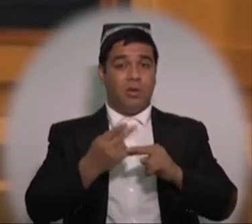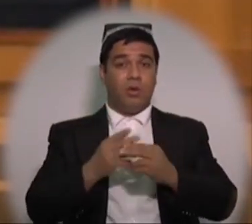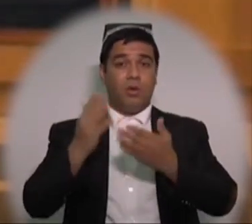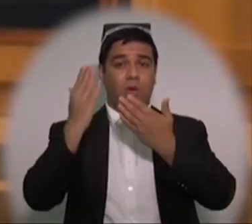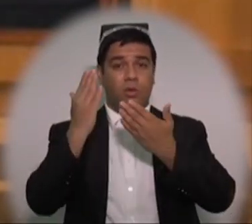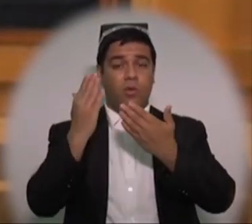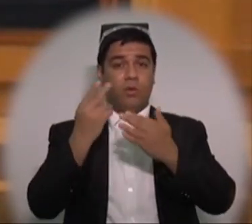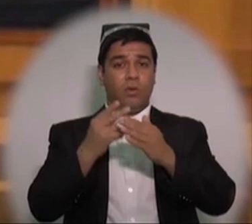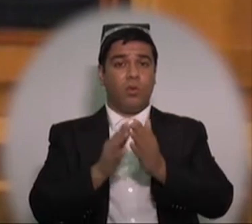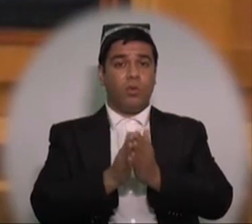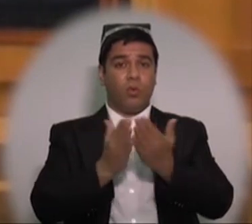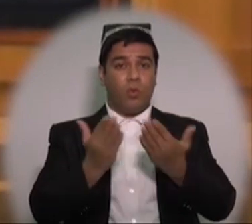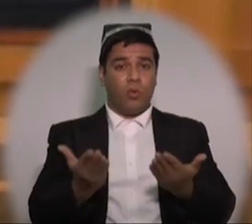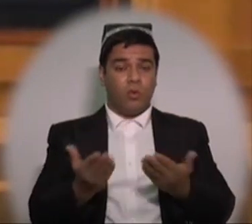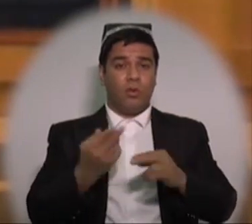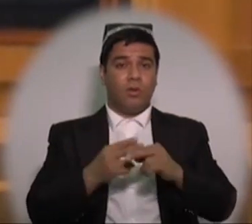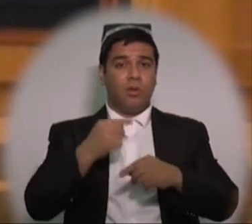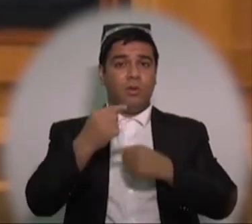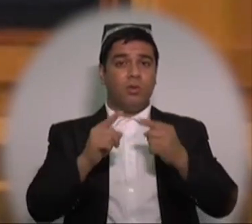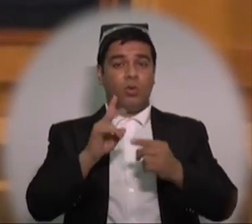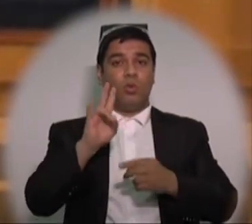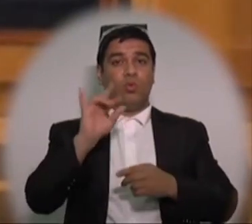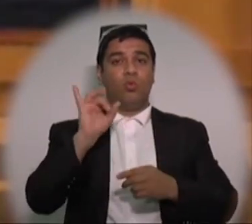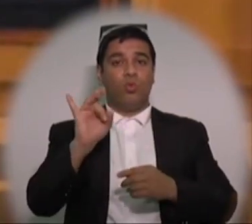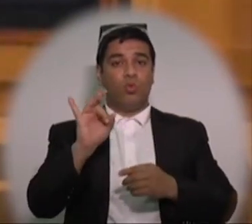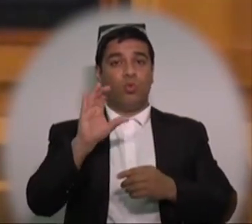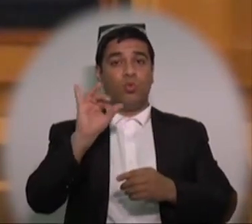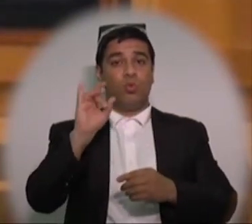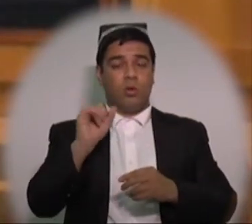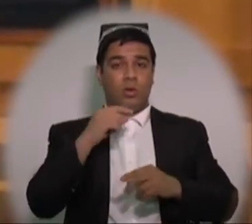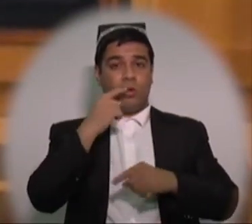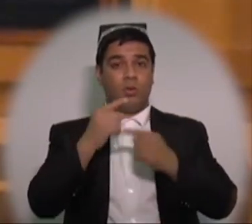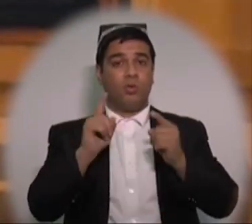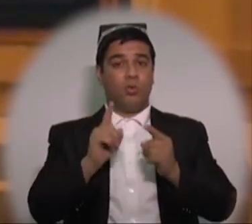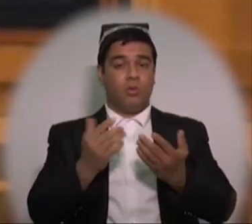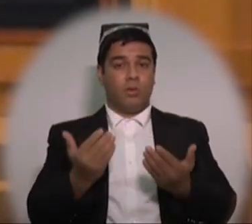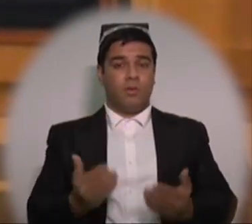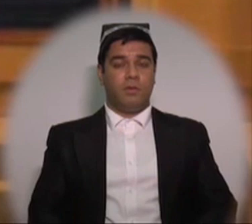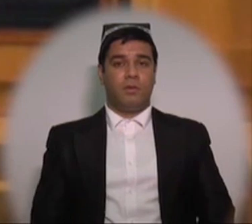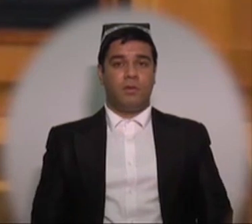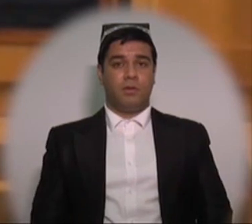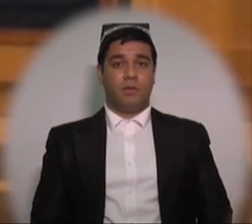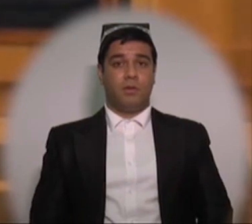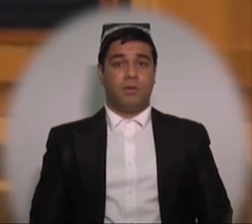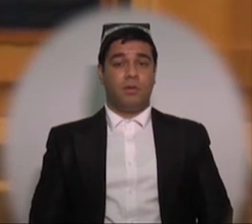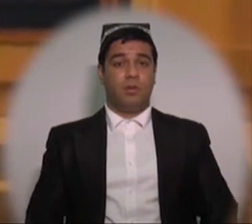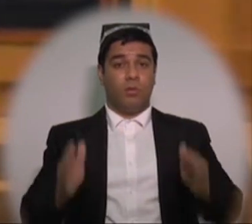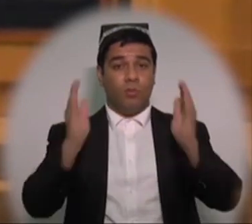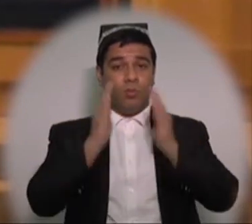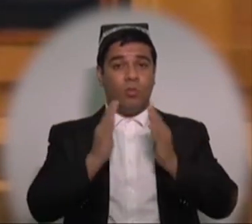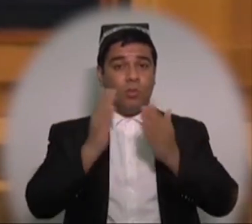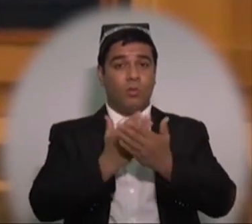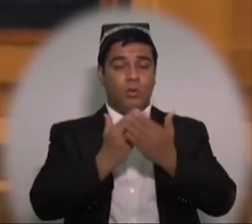Allah Subhanahu ve Teala Kur'an-ı Kerim'de Nur Suresi de özü bayan kılgen. Mamullerge